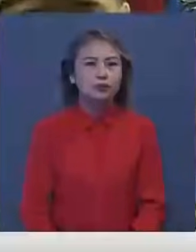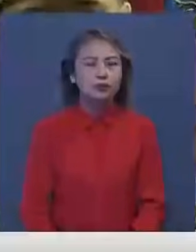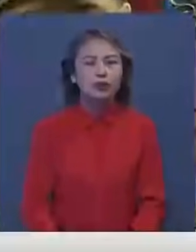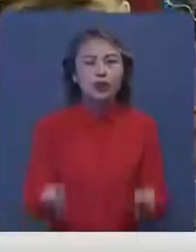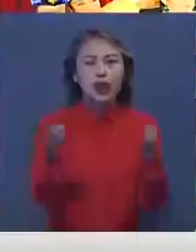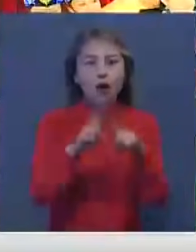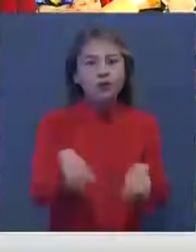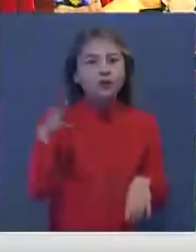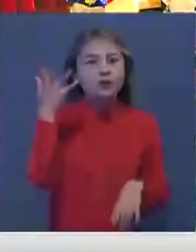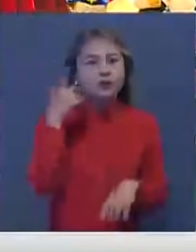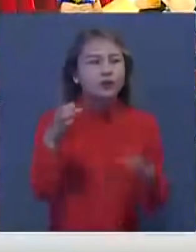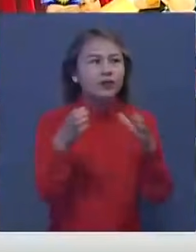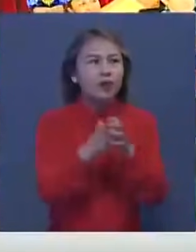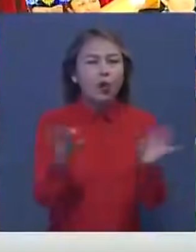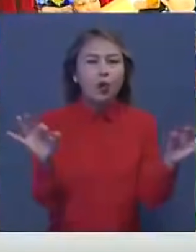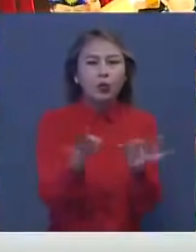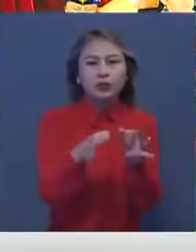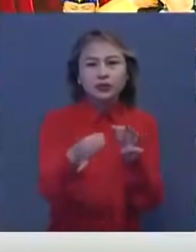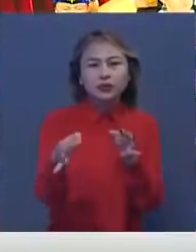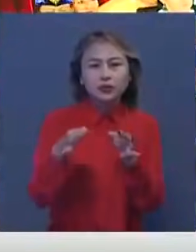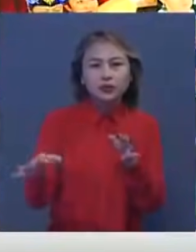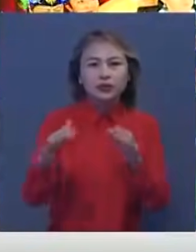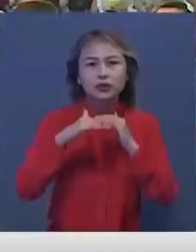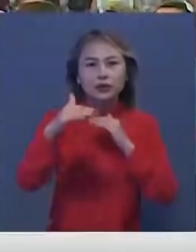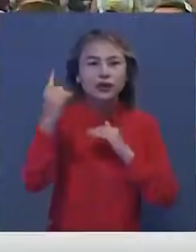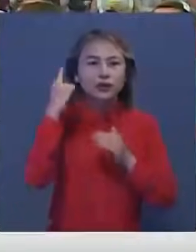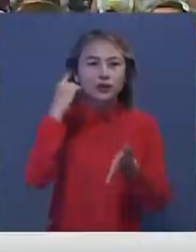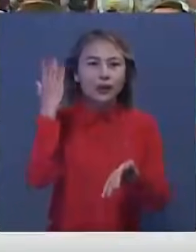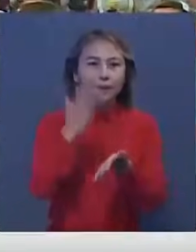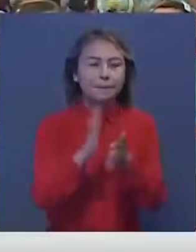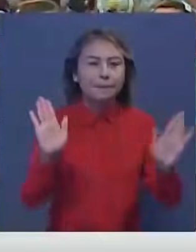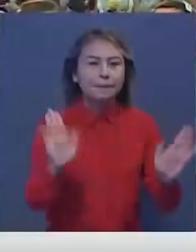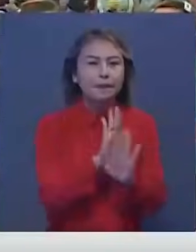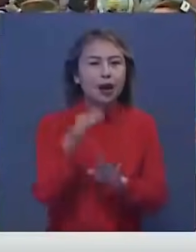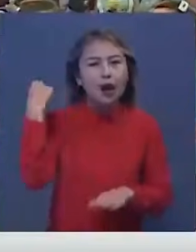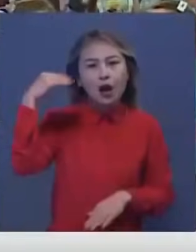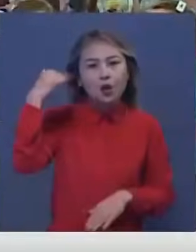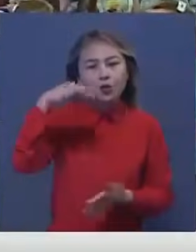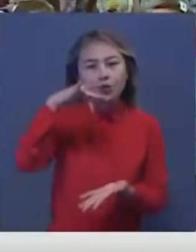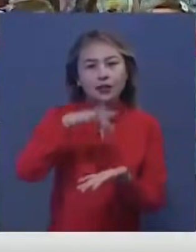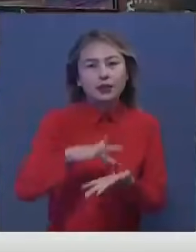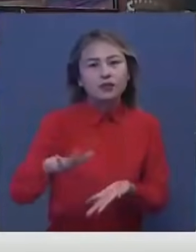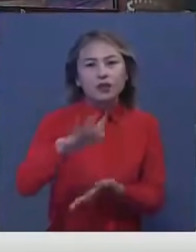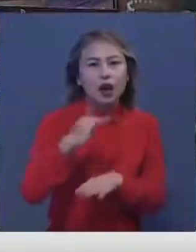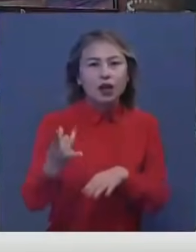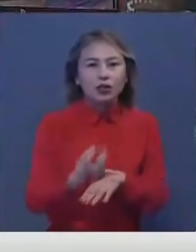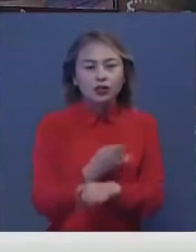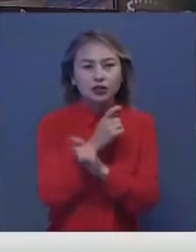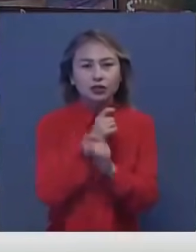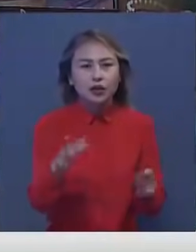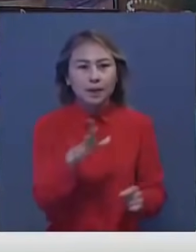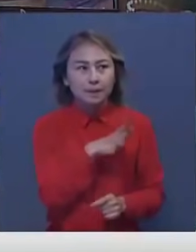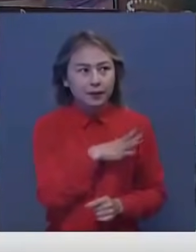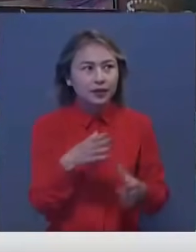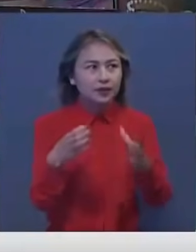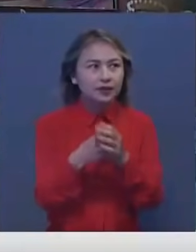Әдетте облыстық филармонияда немесе камералық залдарда ғана естілетін бұл әуендер Ақтөбенің орталық алаңында алғаш рет шырқалып отыр.